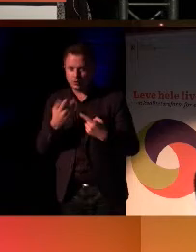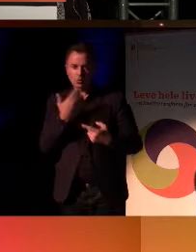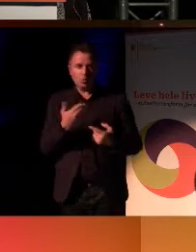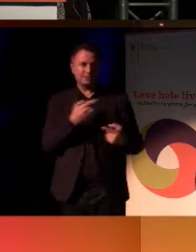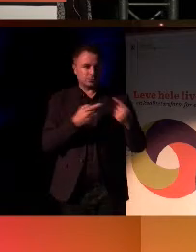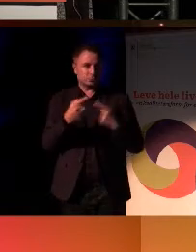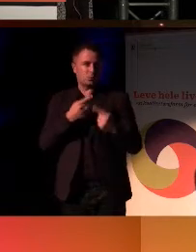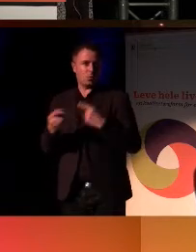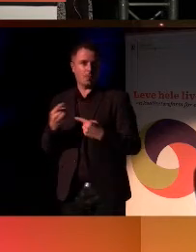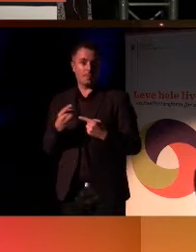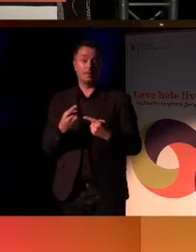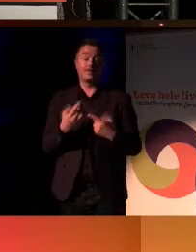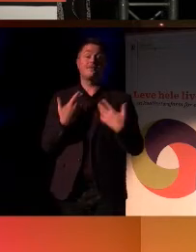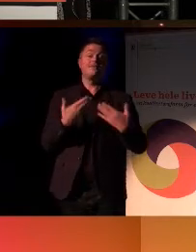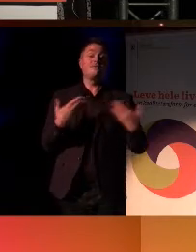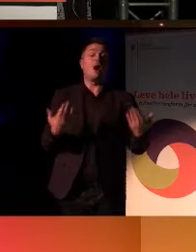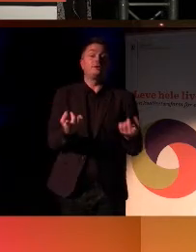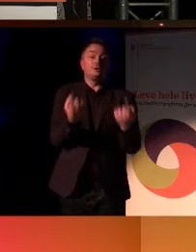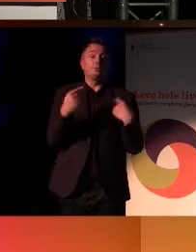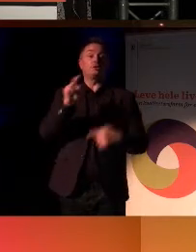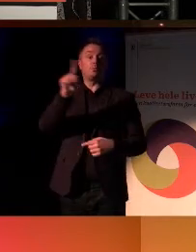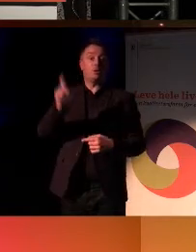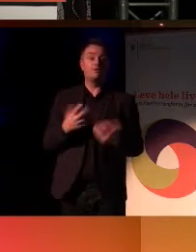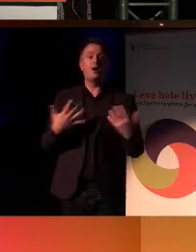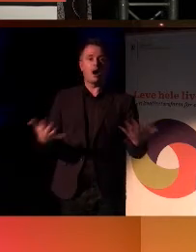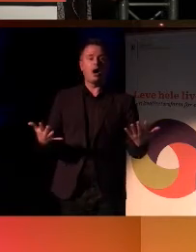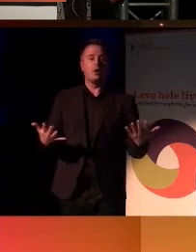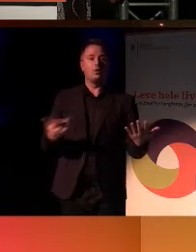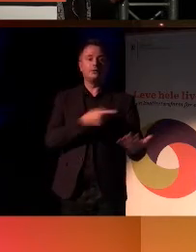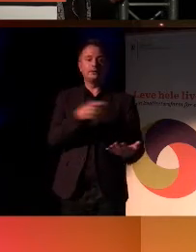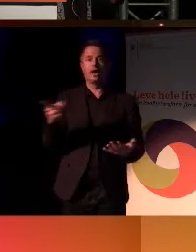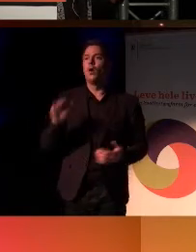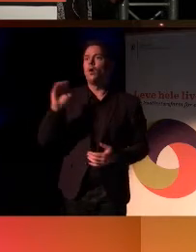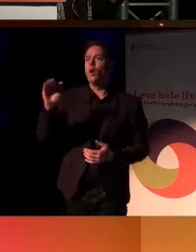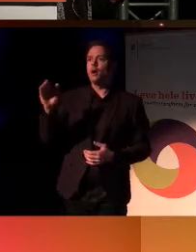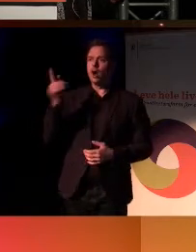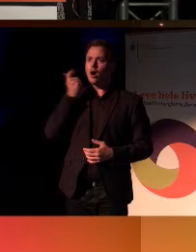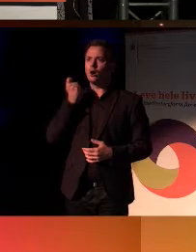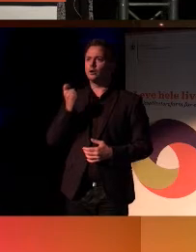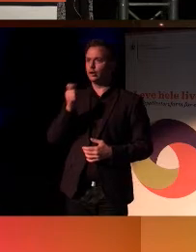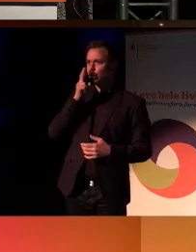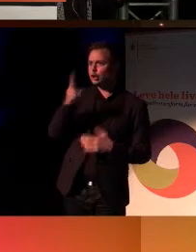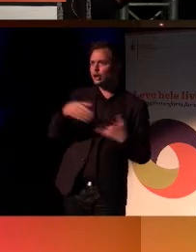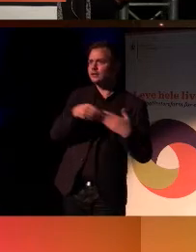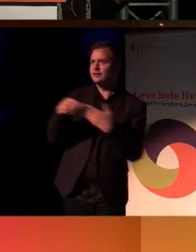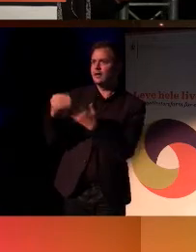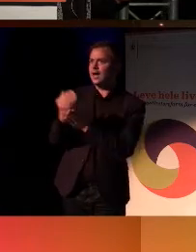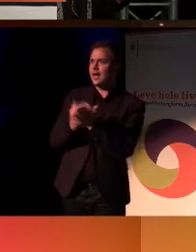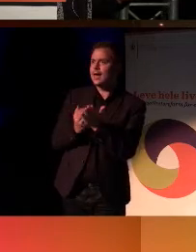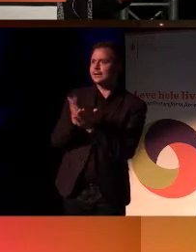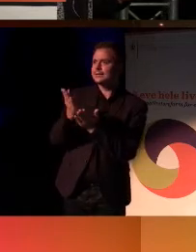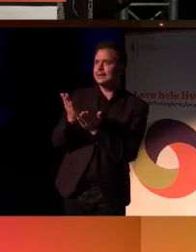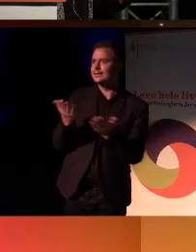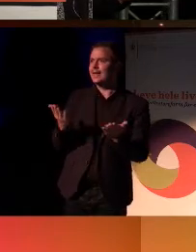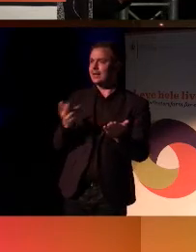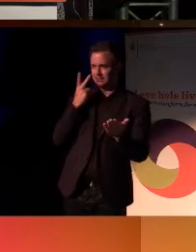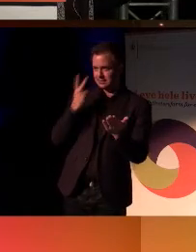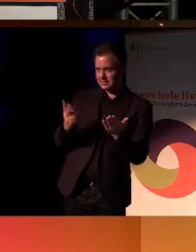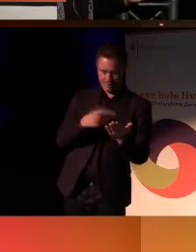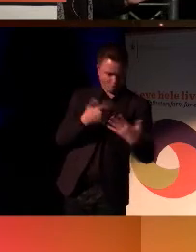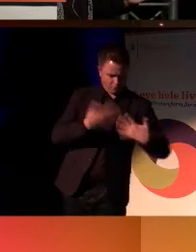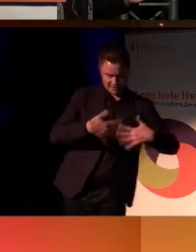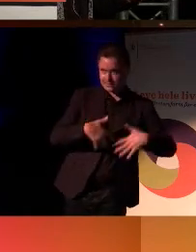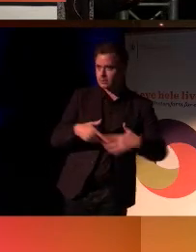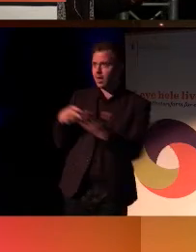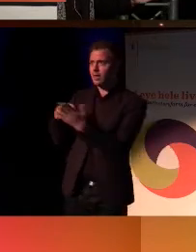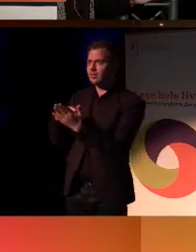det nå har vi hørt at det kommet en ny veileder, en ny retningslinje på et eller annet. Vi ser at det noe avvik i vår virksomhet,